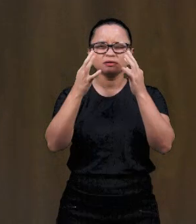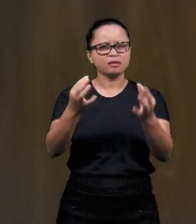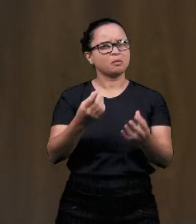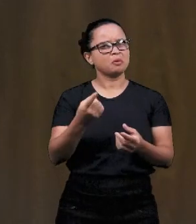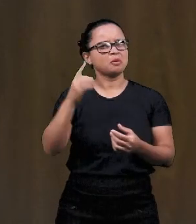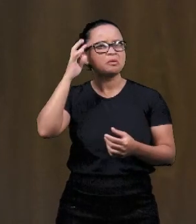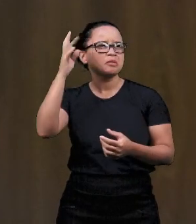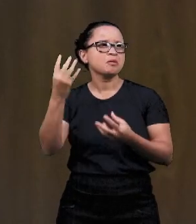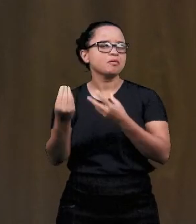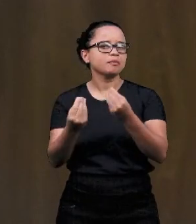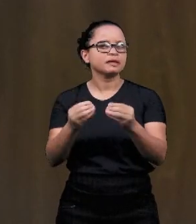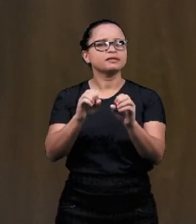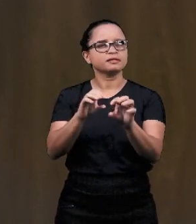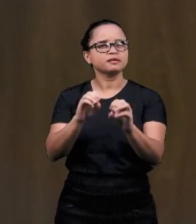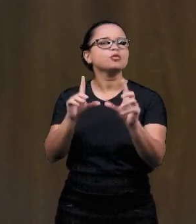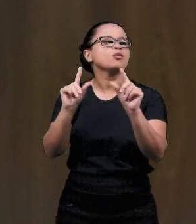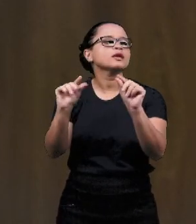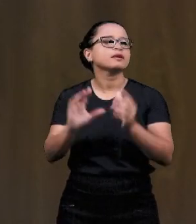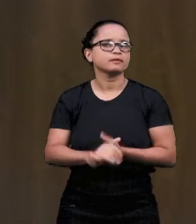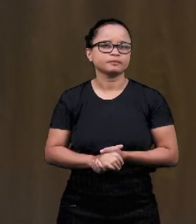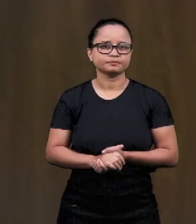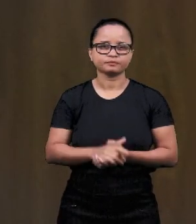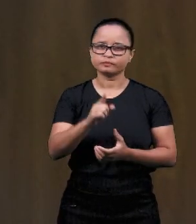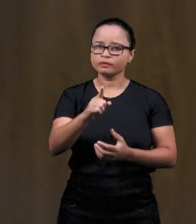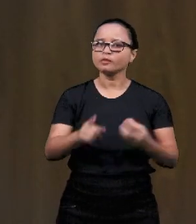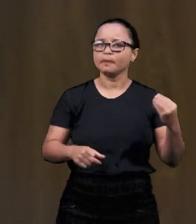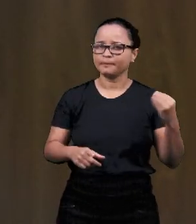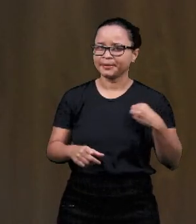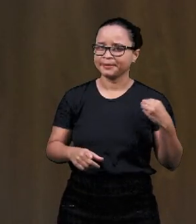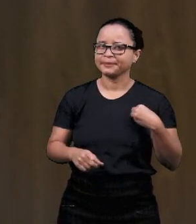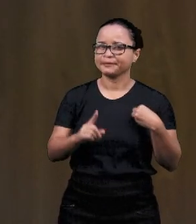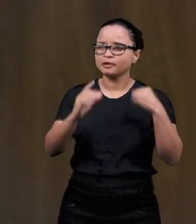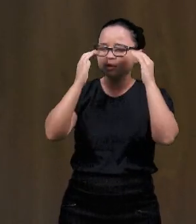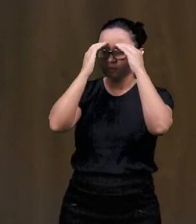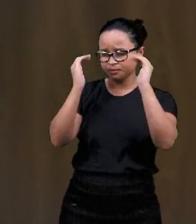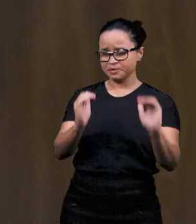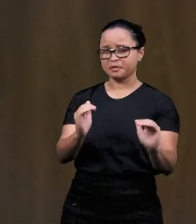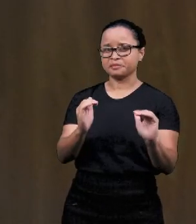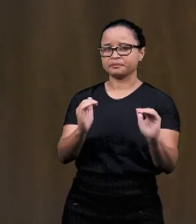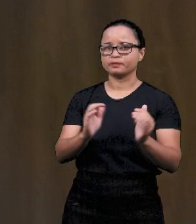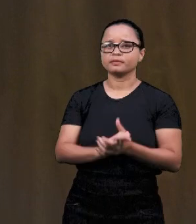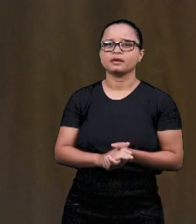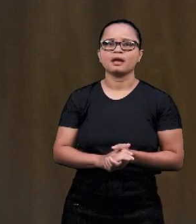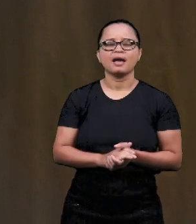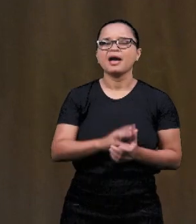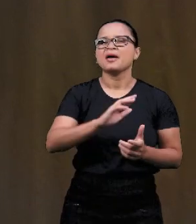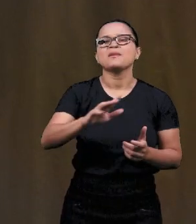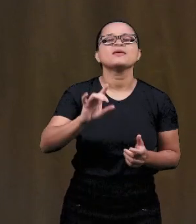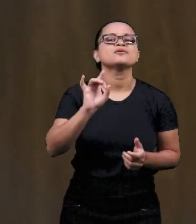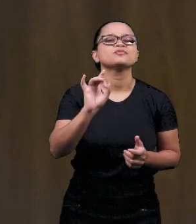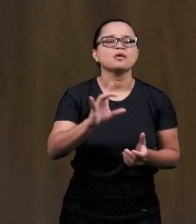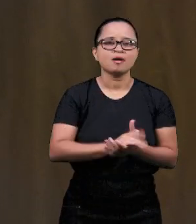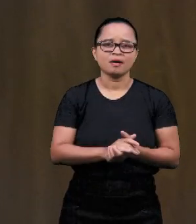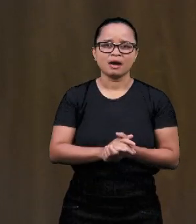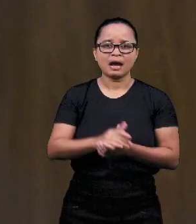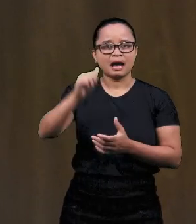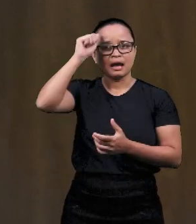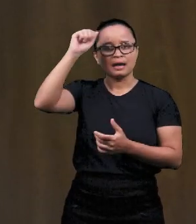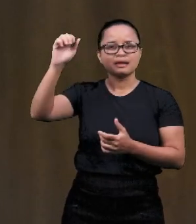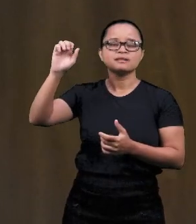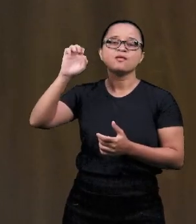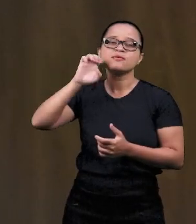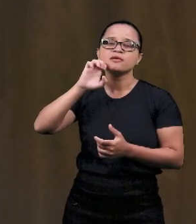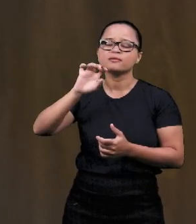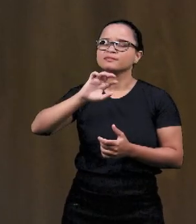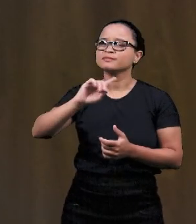Dieu a avec cette histoire? L'enseignement est le suivant. Avec le péché de la désobéissance, pas seulement Adam et Ève, mais tous les